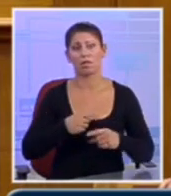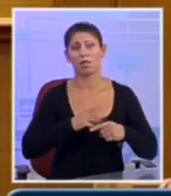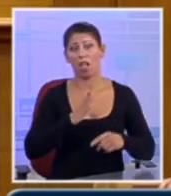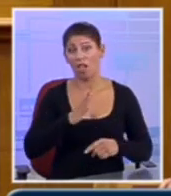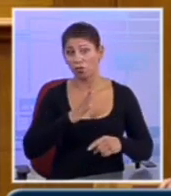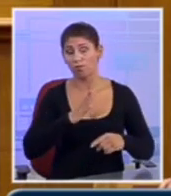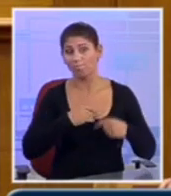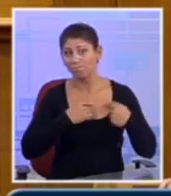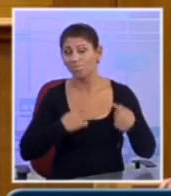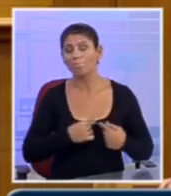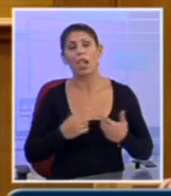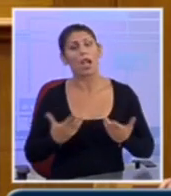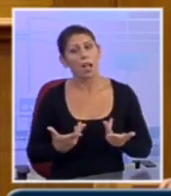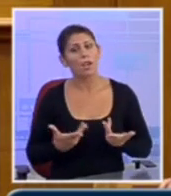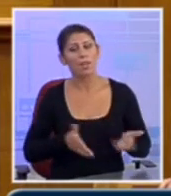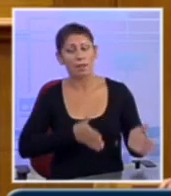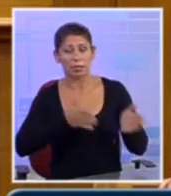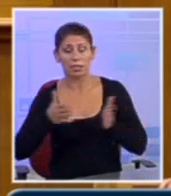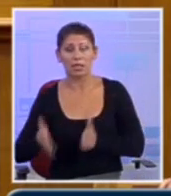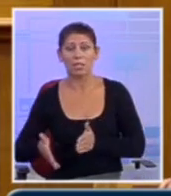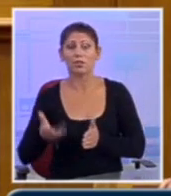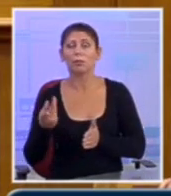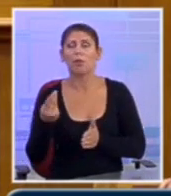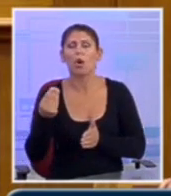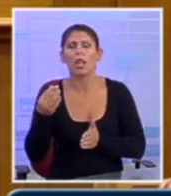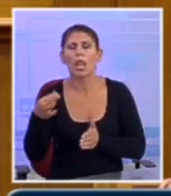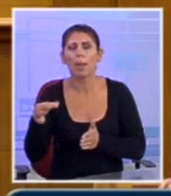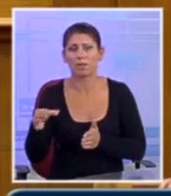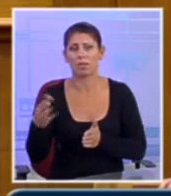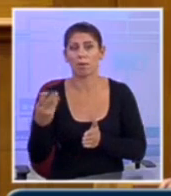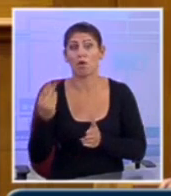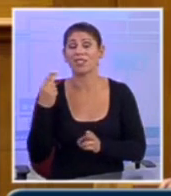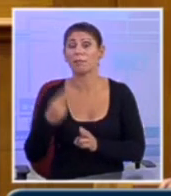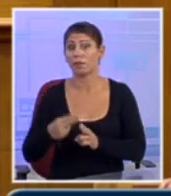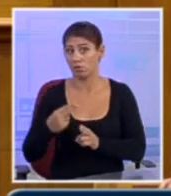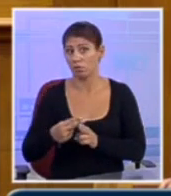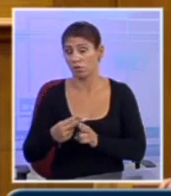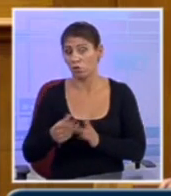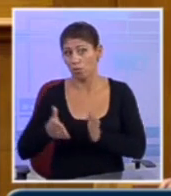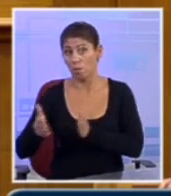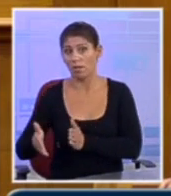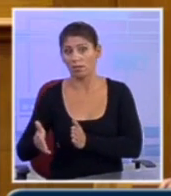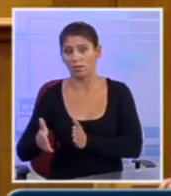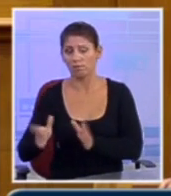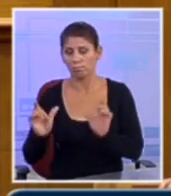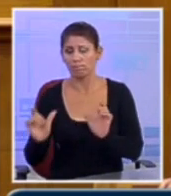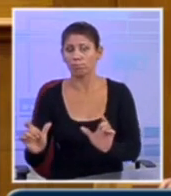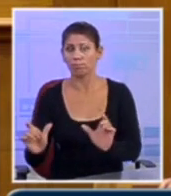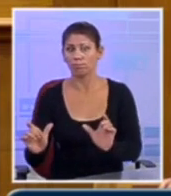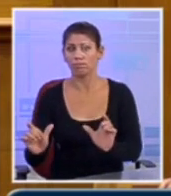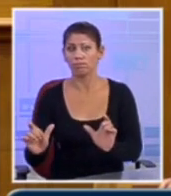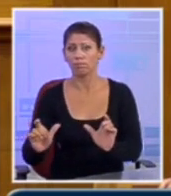πλευρά αλλά έχει και την πλευρά την πολύ λεπτή και την πολύ σημαντική της διασφάλισης